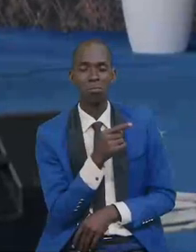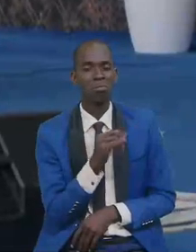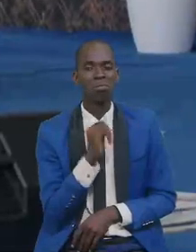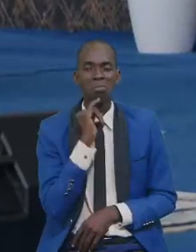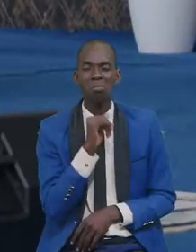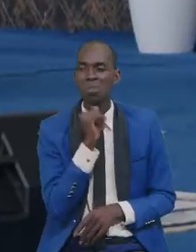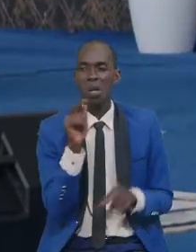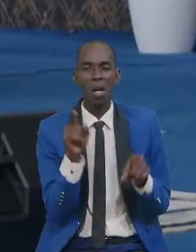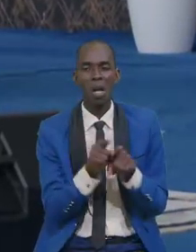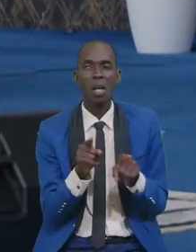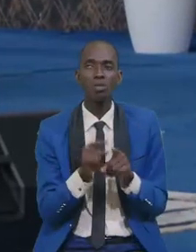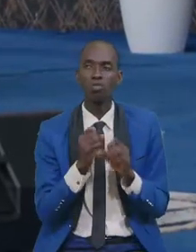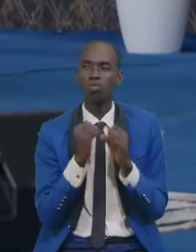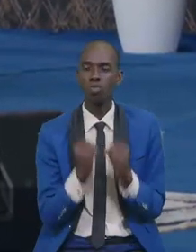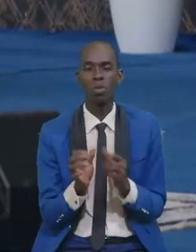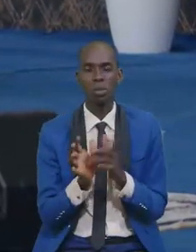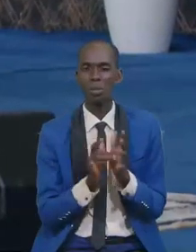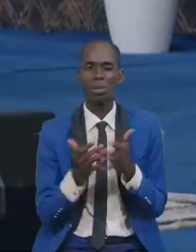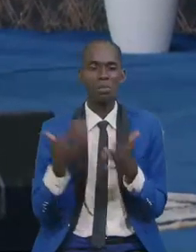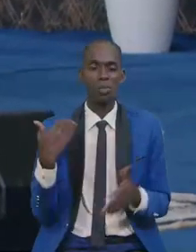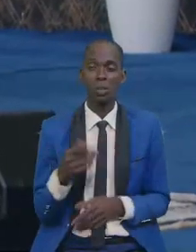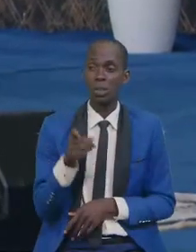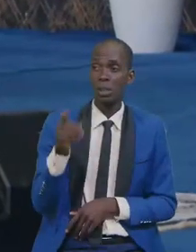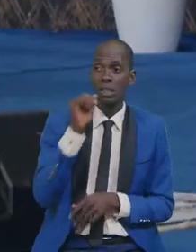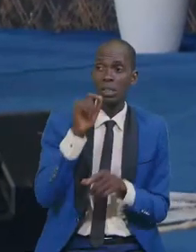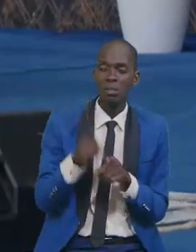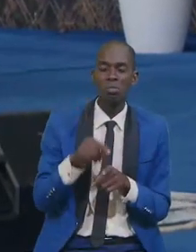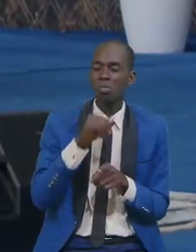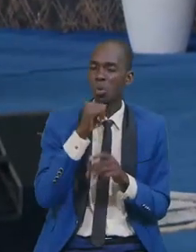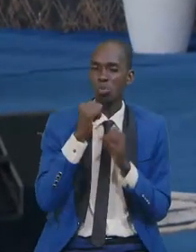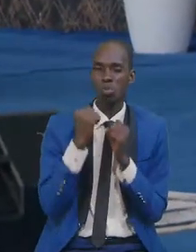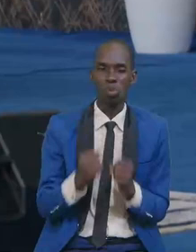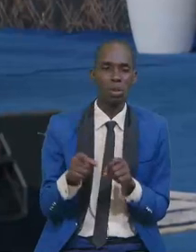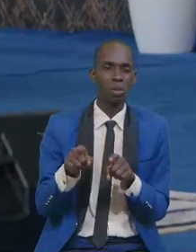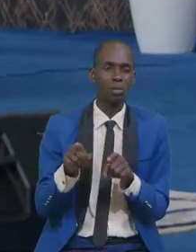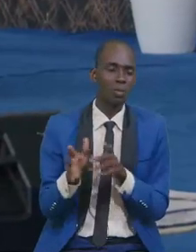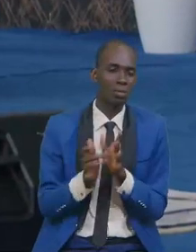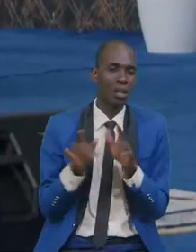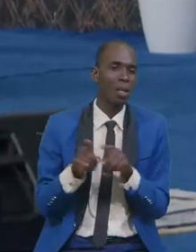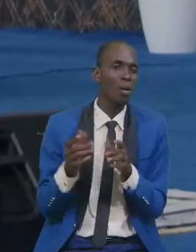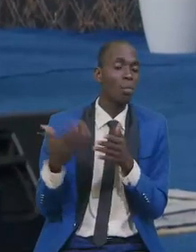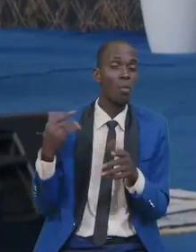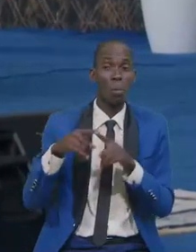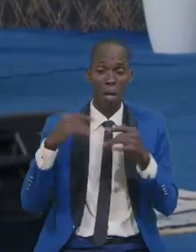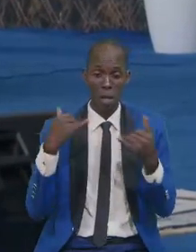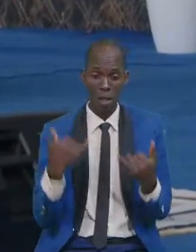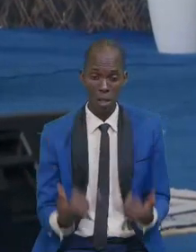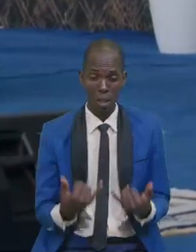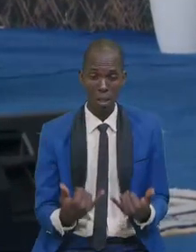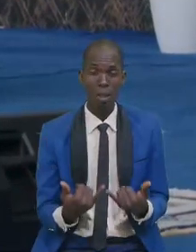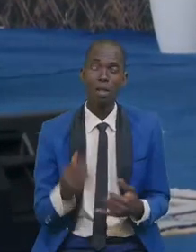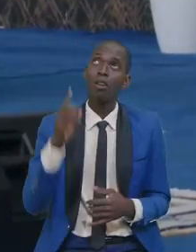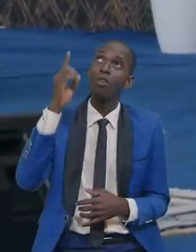frère n'est plus ce qu'il était, hein. Oh, la sœur n'est plus ce qu'elle était avant. Hein. Mais aujourd'hui,